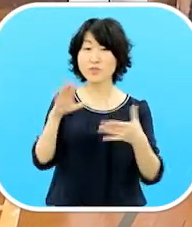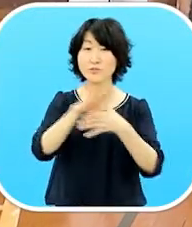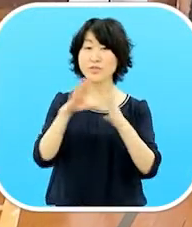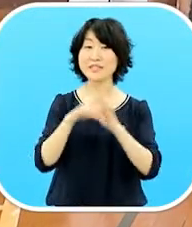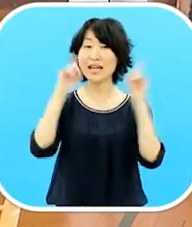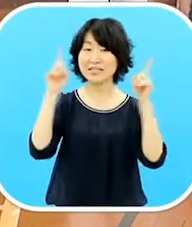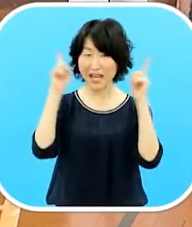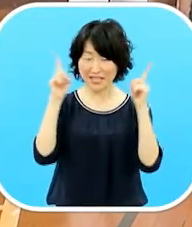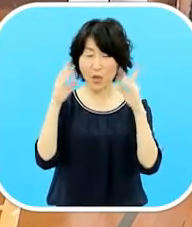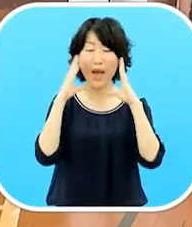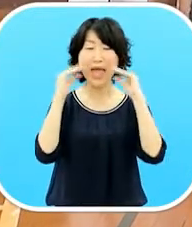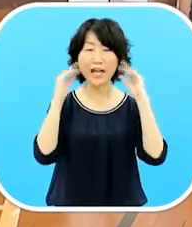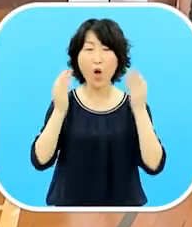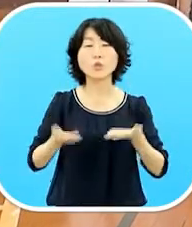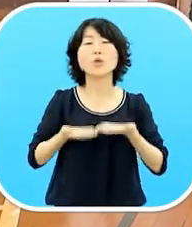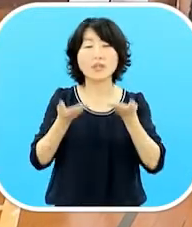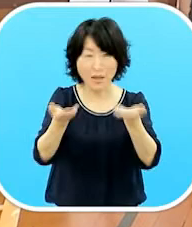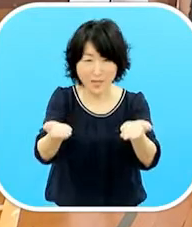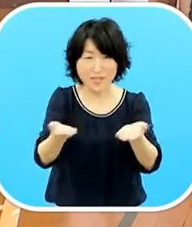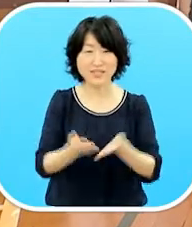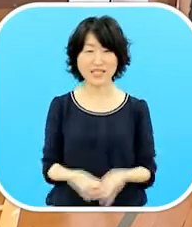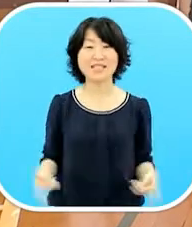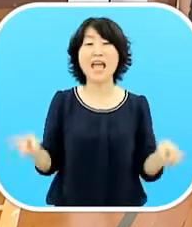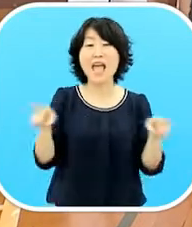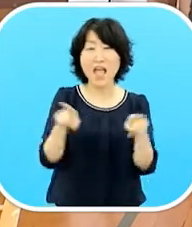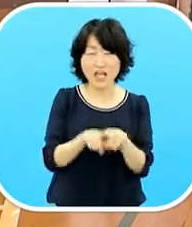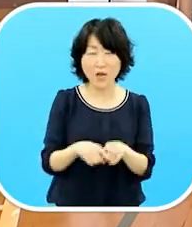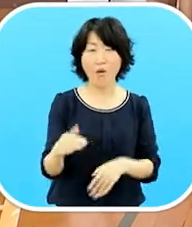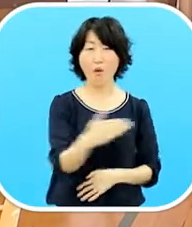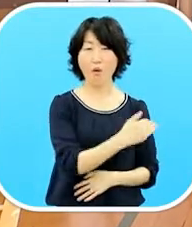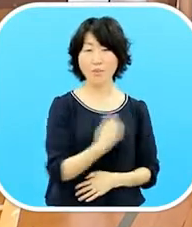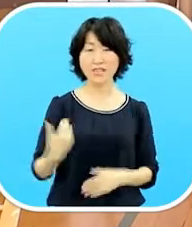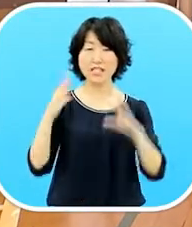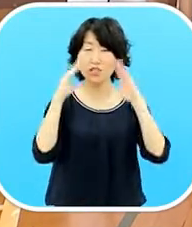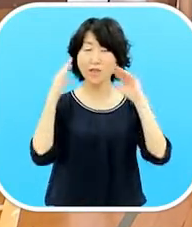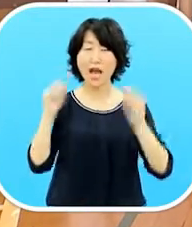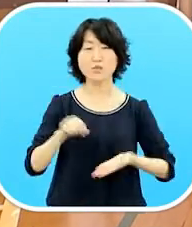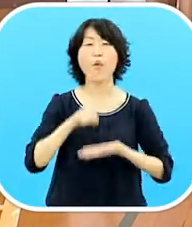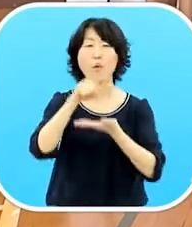顔を届けます。せーの、 We Shine For You。